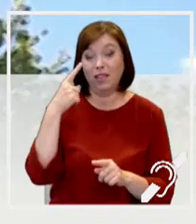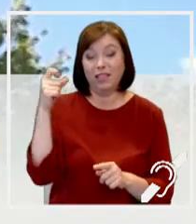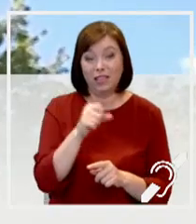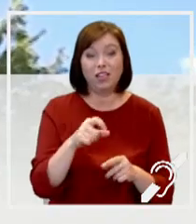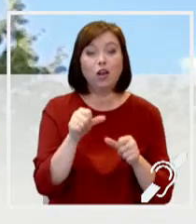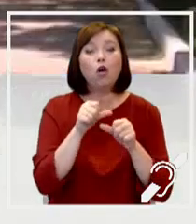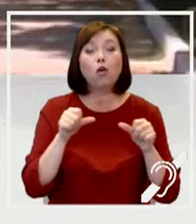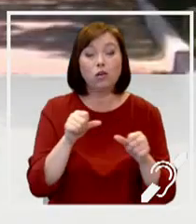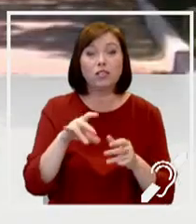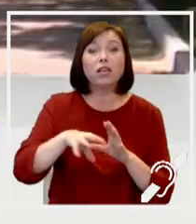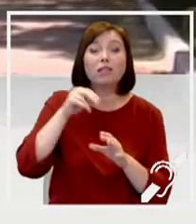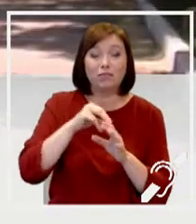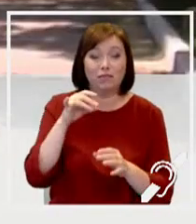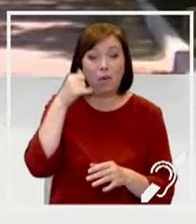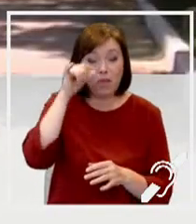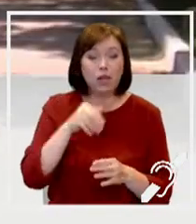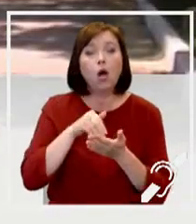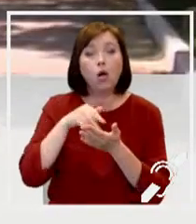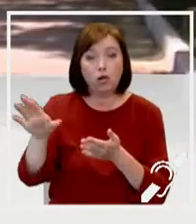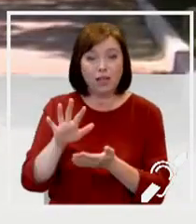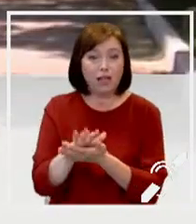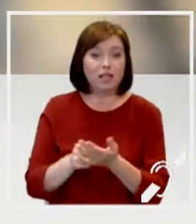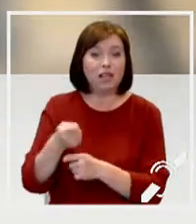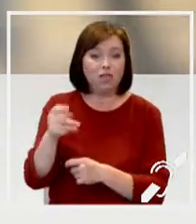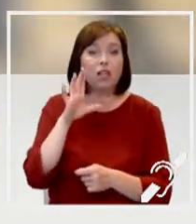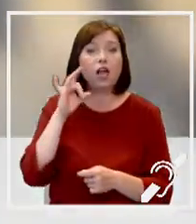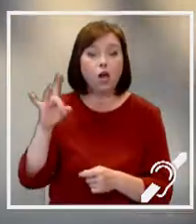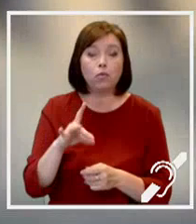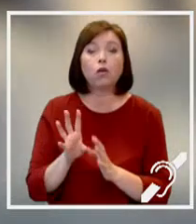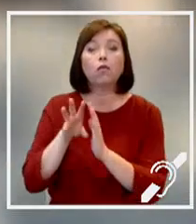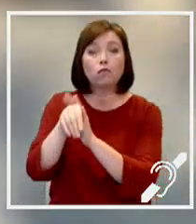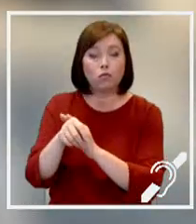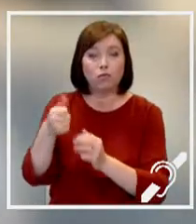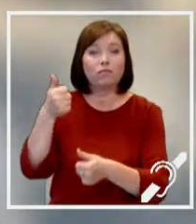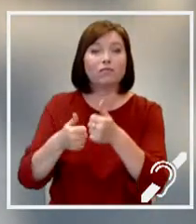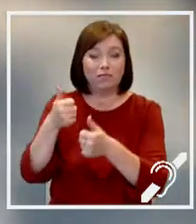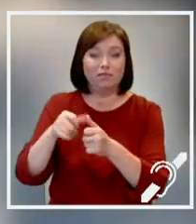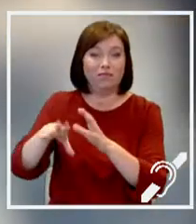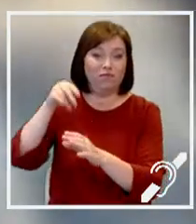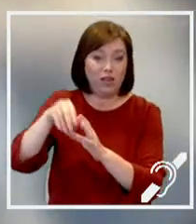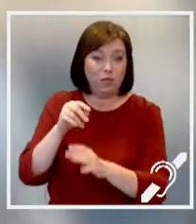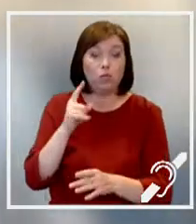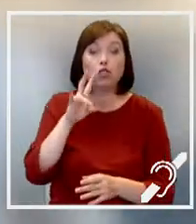Consiliul Electoral Bălți a respins cererea Marinei Tauber de a fi înscrisă la alegerile pentru primăria Bălți, pentru că